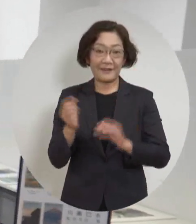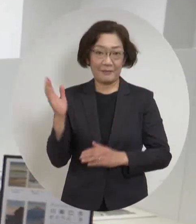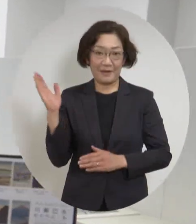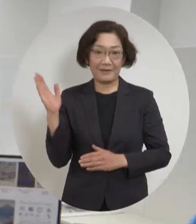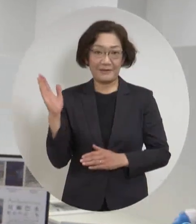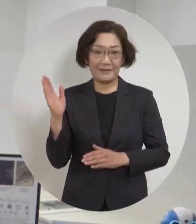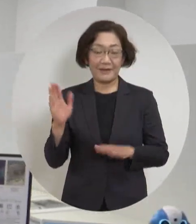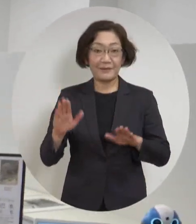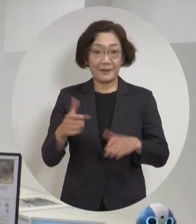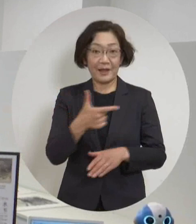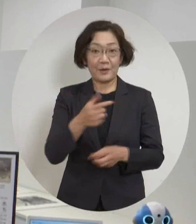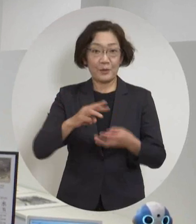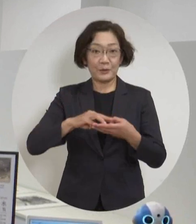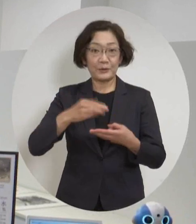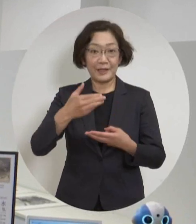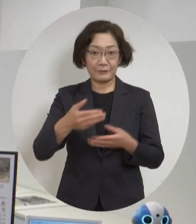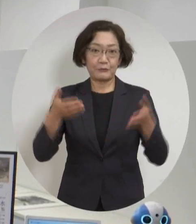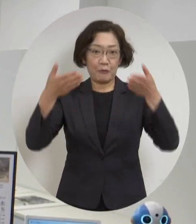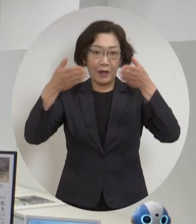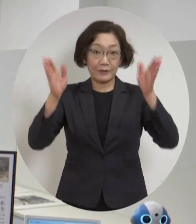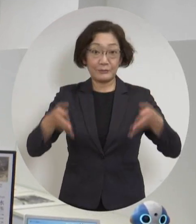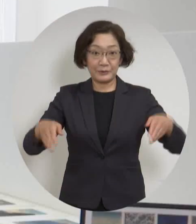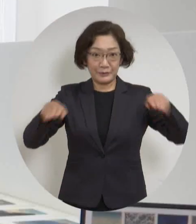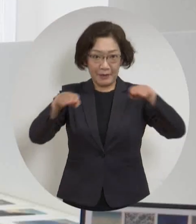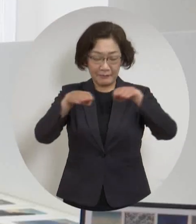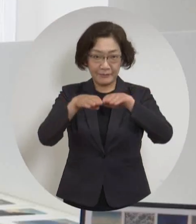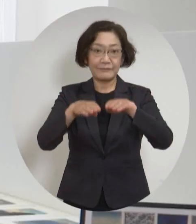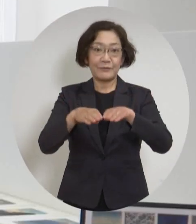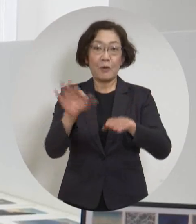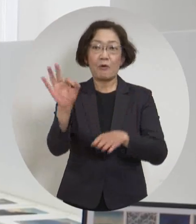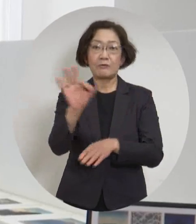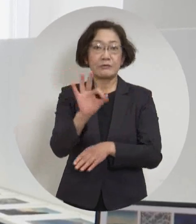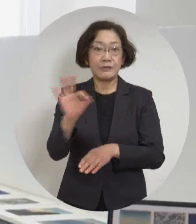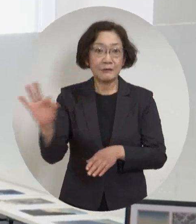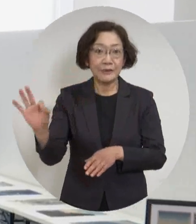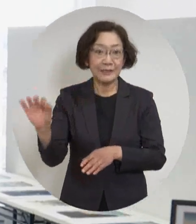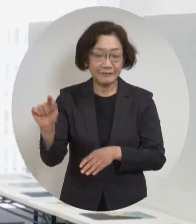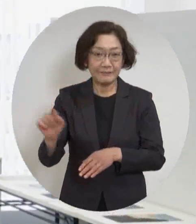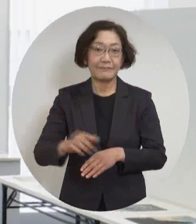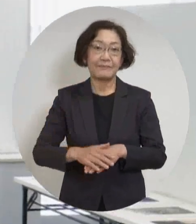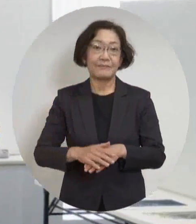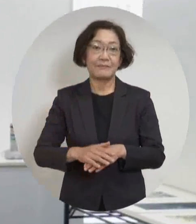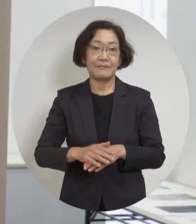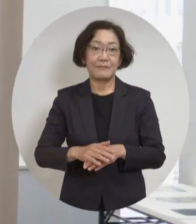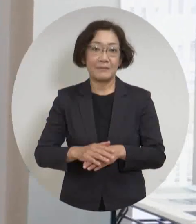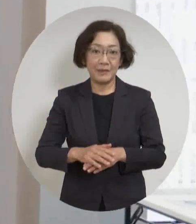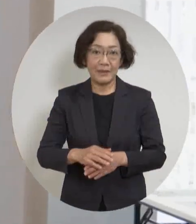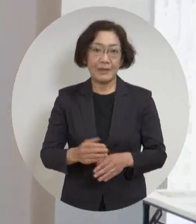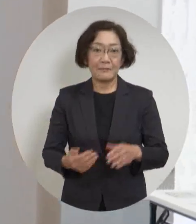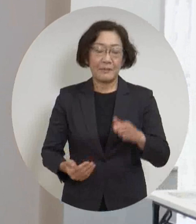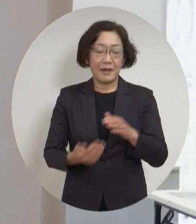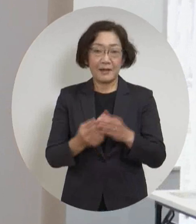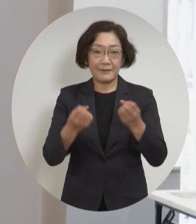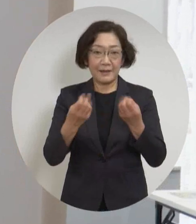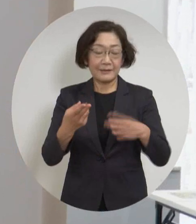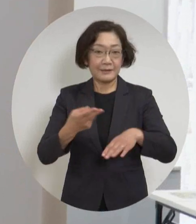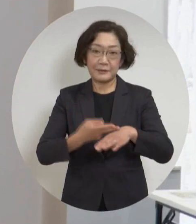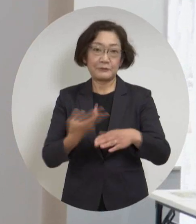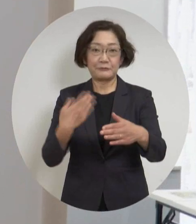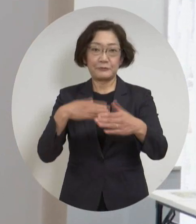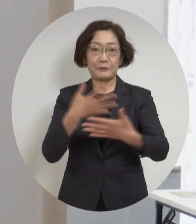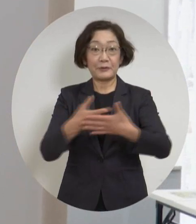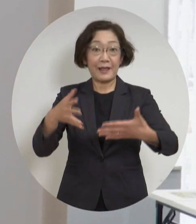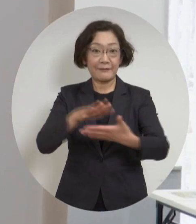大田区郷土博物館が所蔵する川瀬巴水の版画作品を超高精細データとして保存